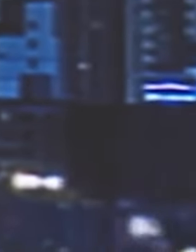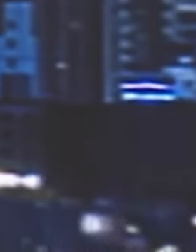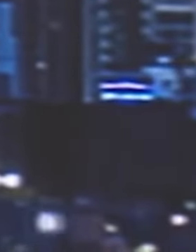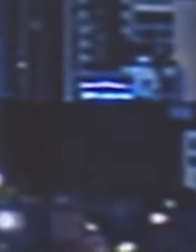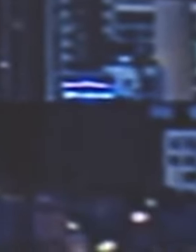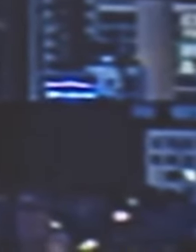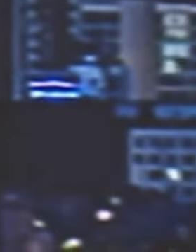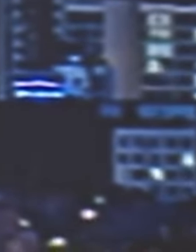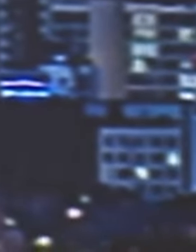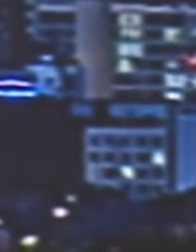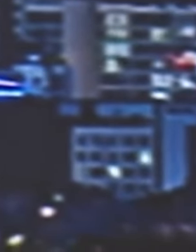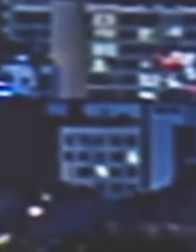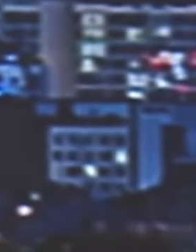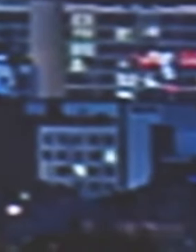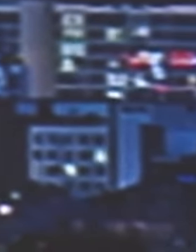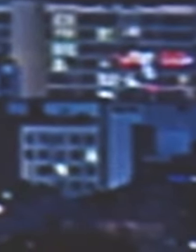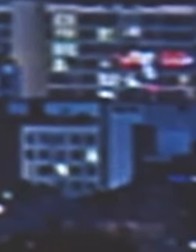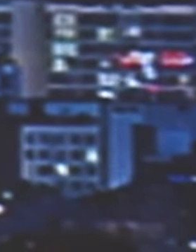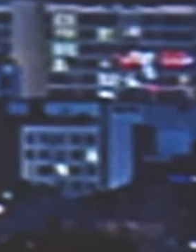50분 뉴스룸에서